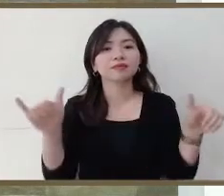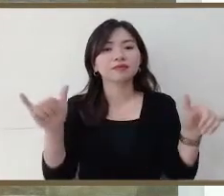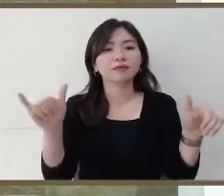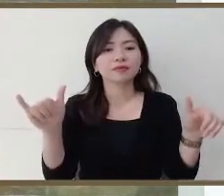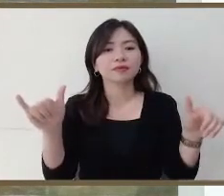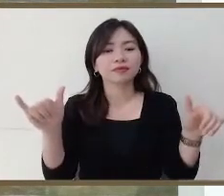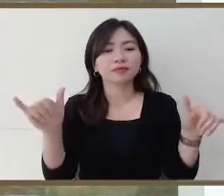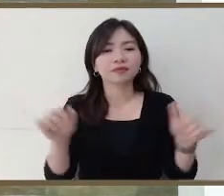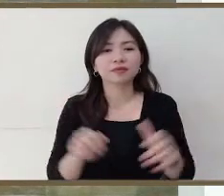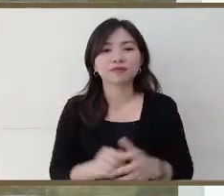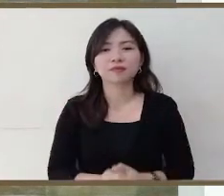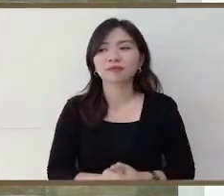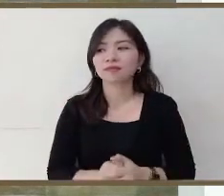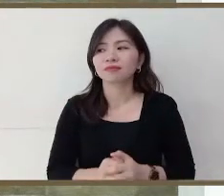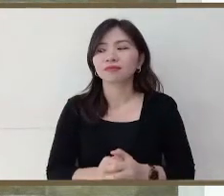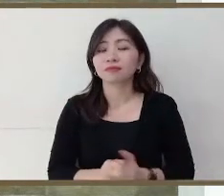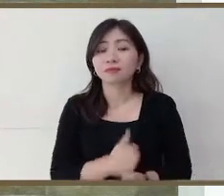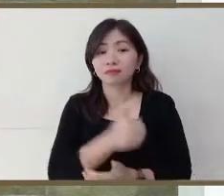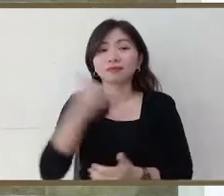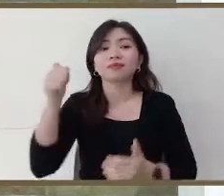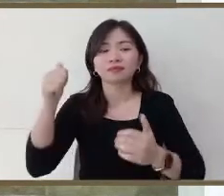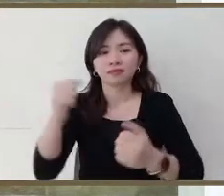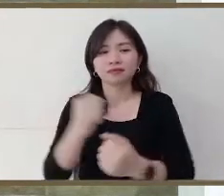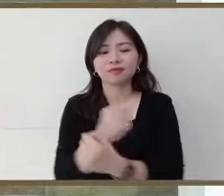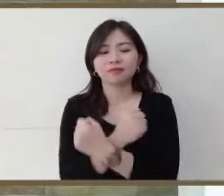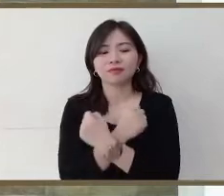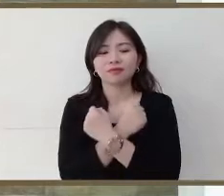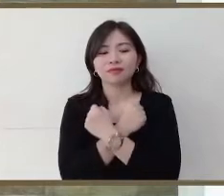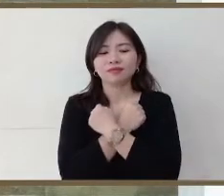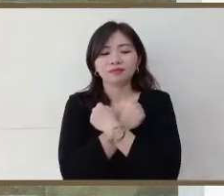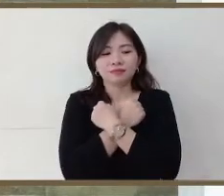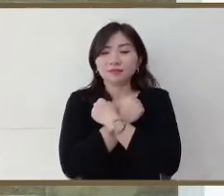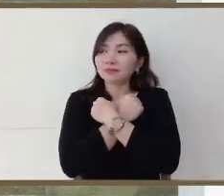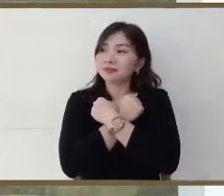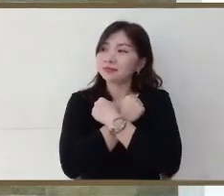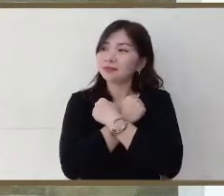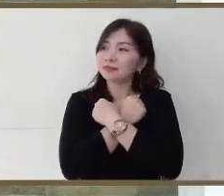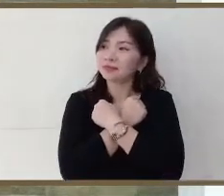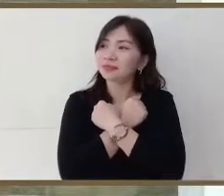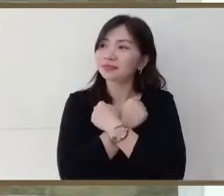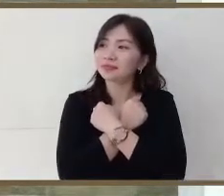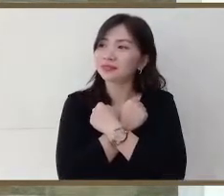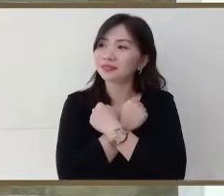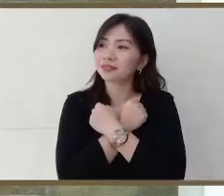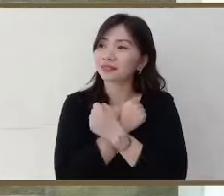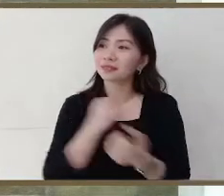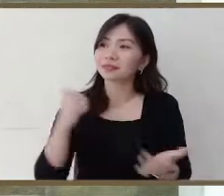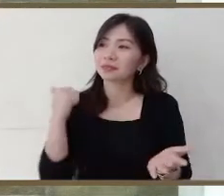pagmamahal.